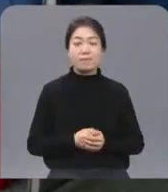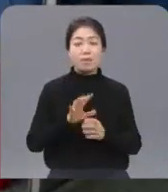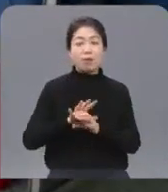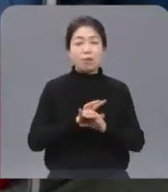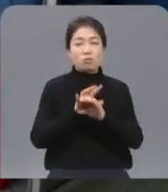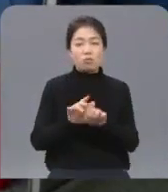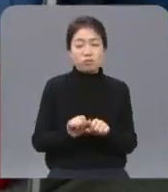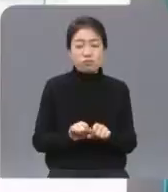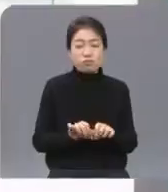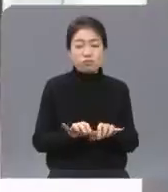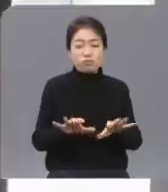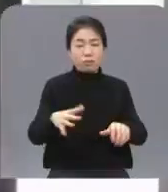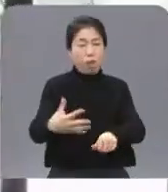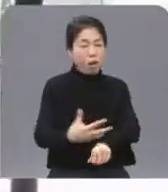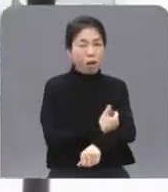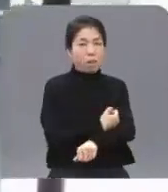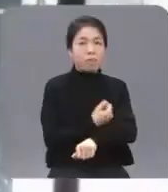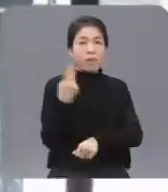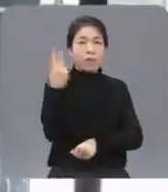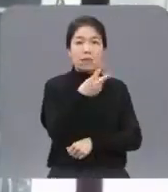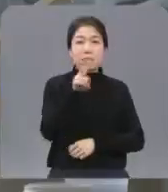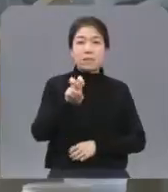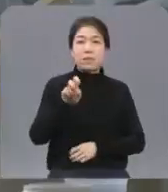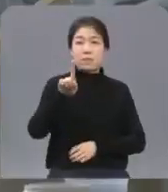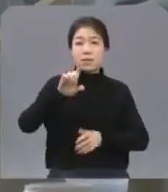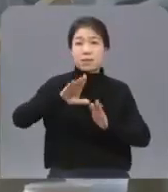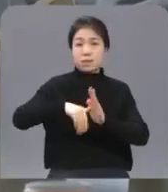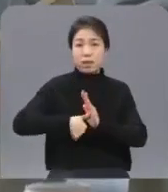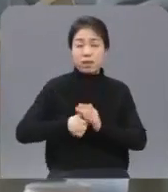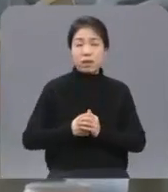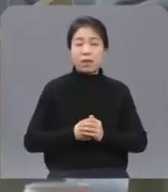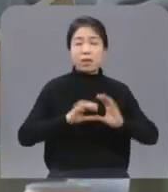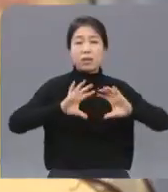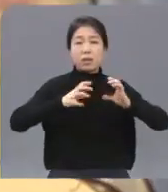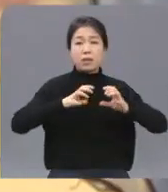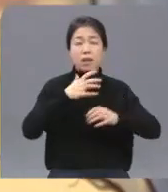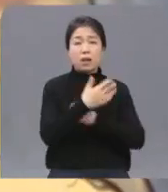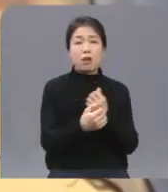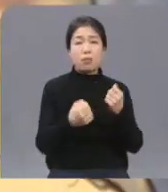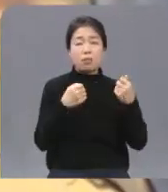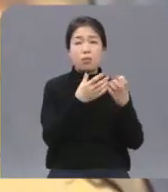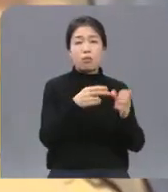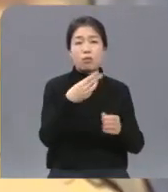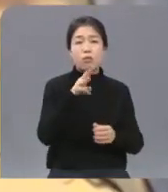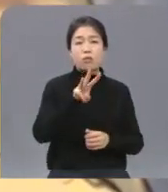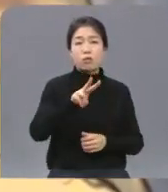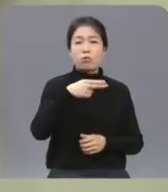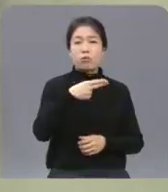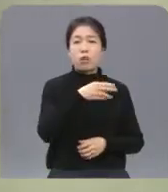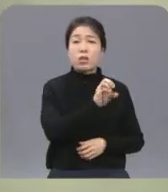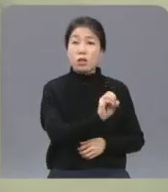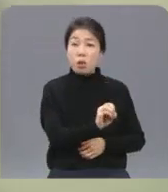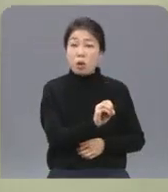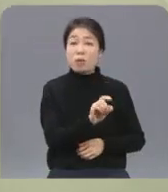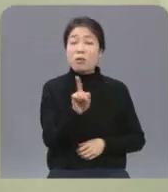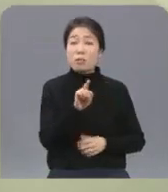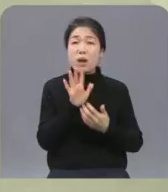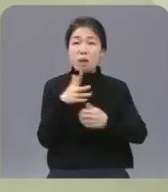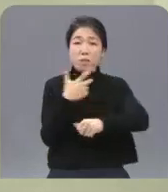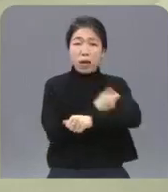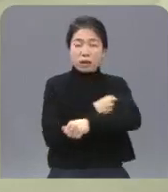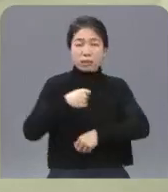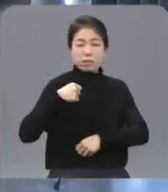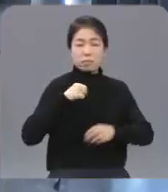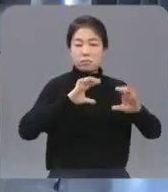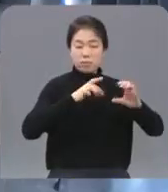코로나19 확산세가 꺾이지 않던 지난 2021년 세계 보건기구 who는 이른바 백신